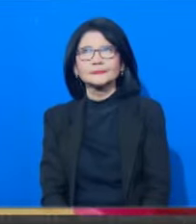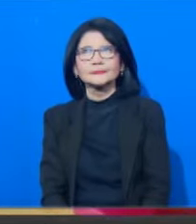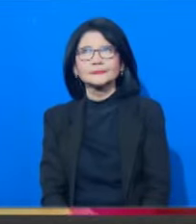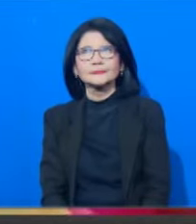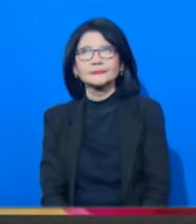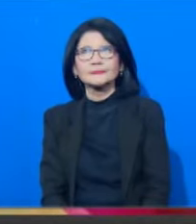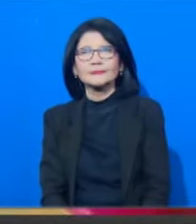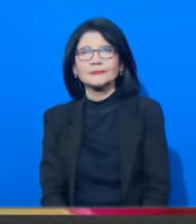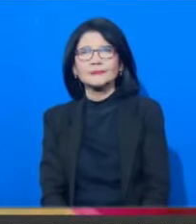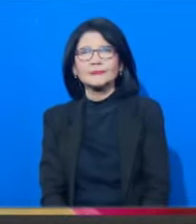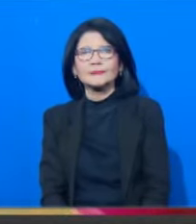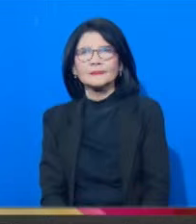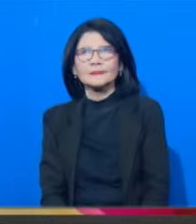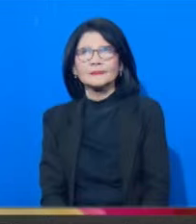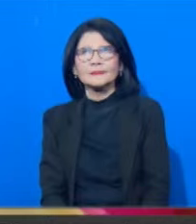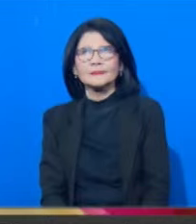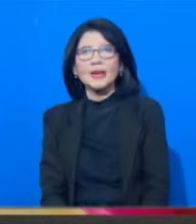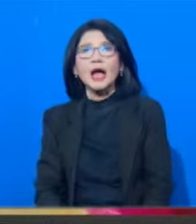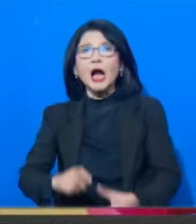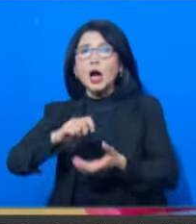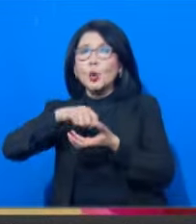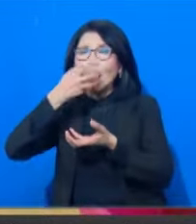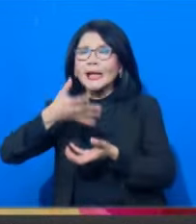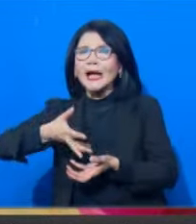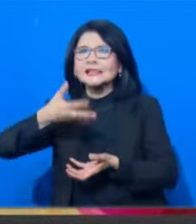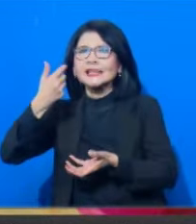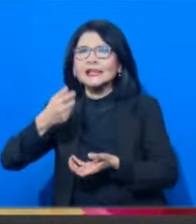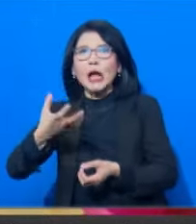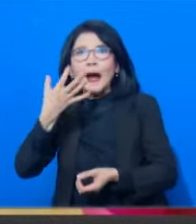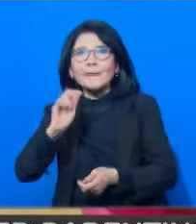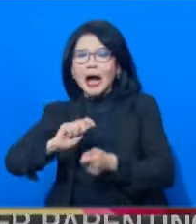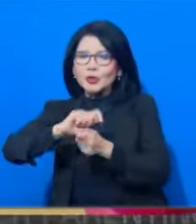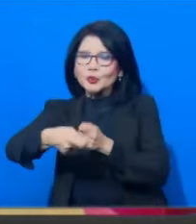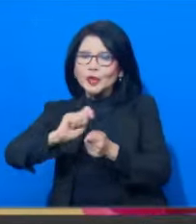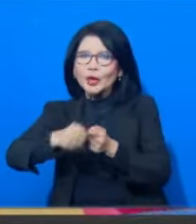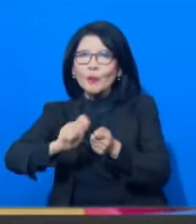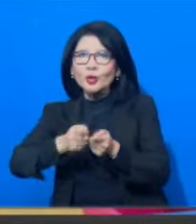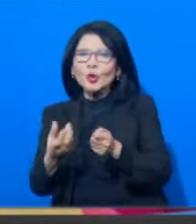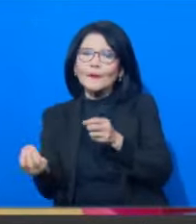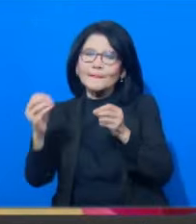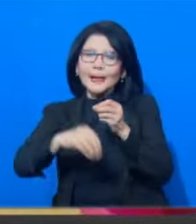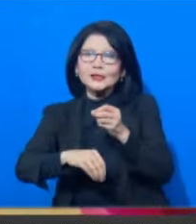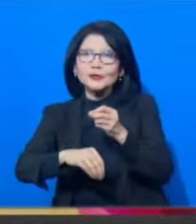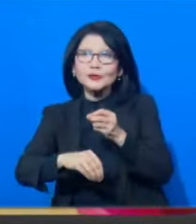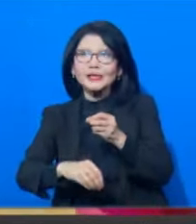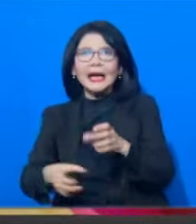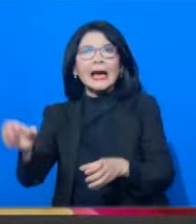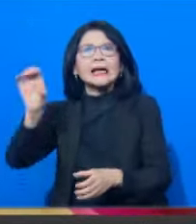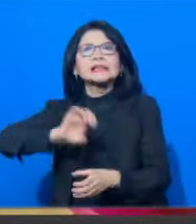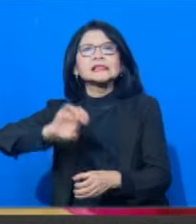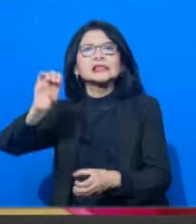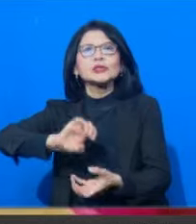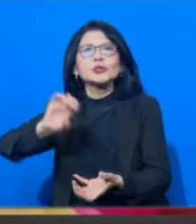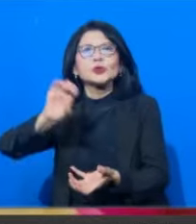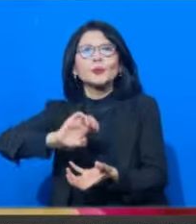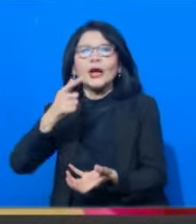Buahnya segar, baru dipotong, langsung dimasukkan di sini. Sirupnya juga enak, seger, manisnya nggak